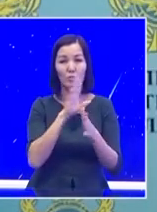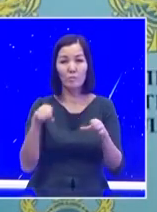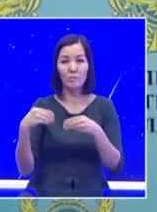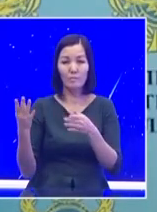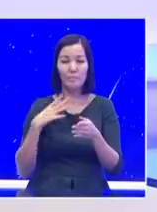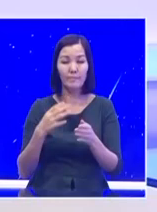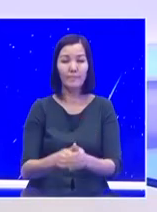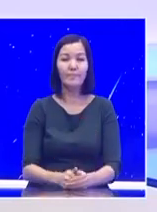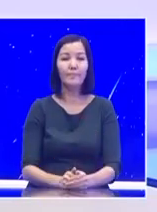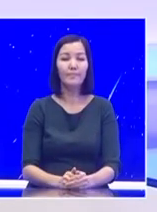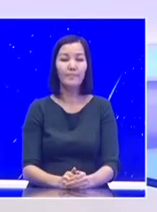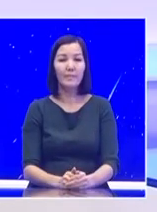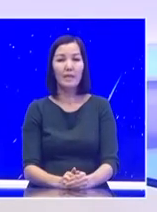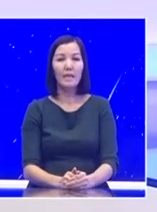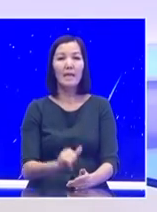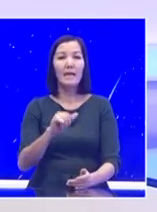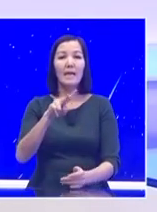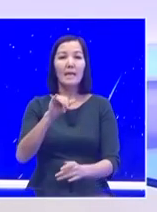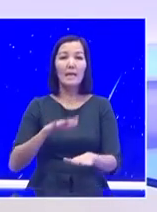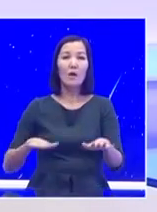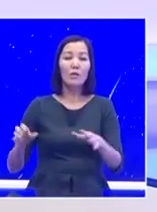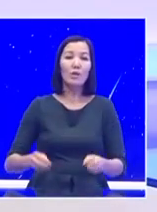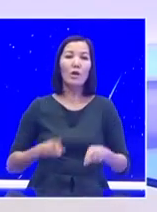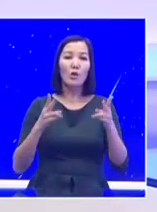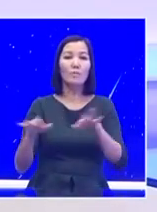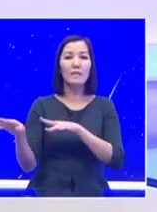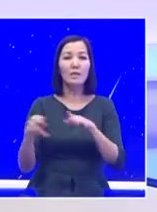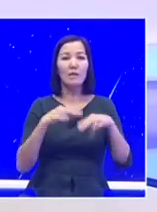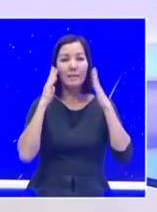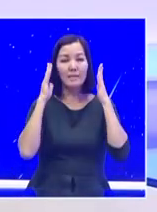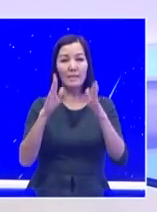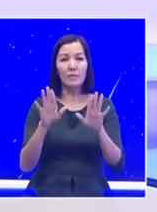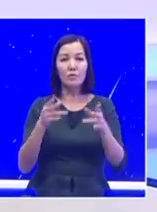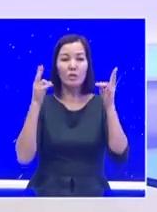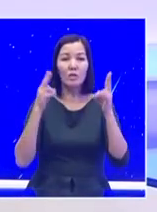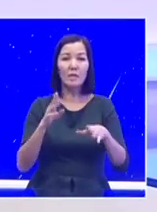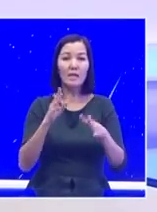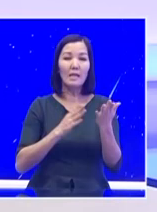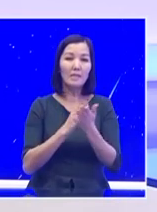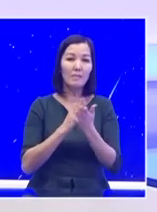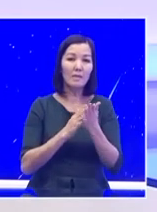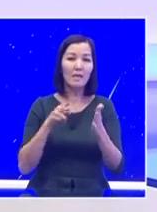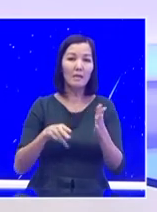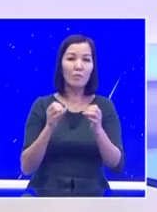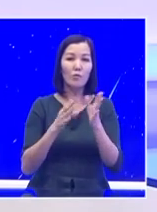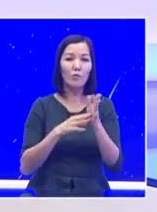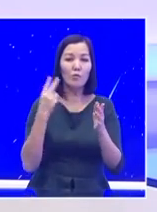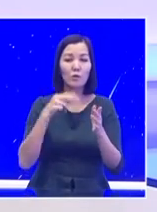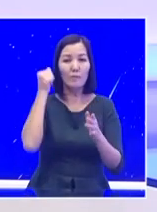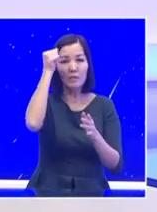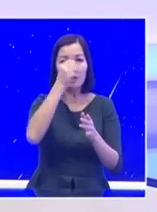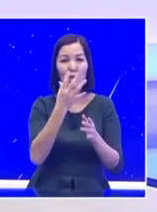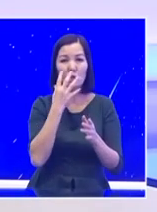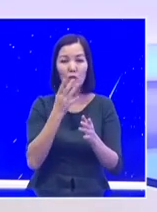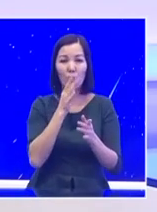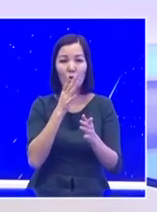тапсырылды. Іле ауданда қауіпсіздік шаралары басты назарда. Төтенше жағдайлар мамандары 2019-2020